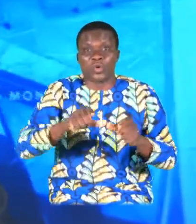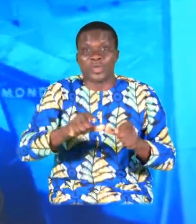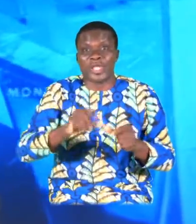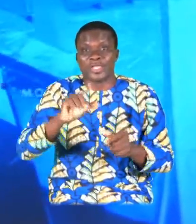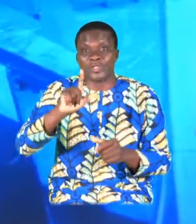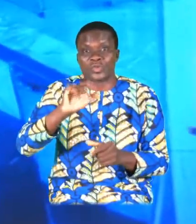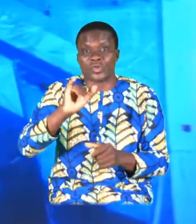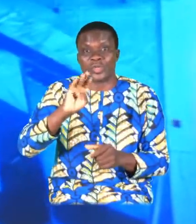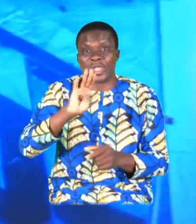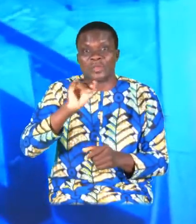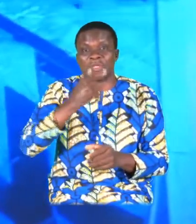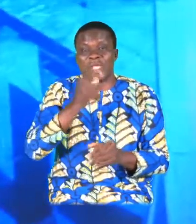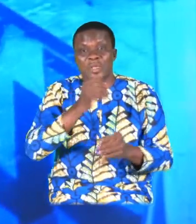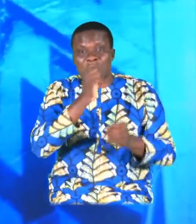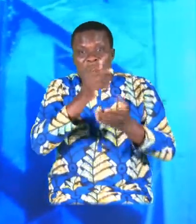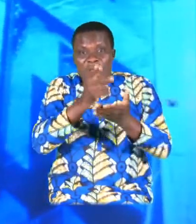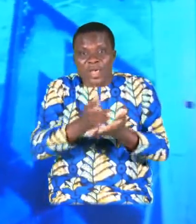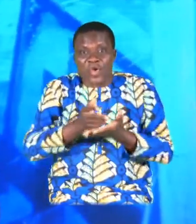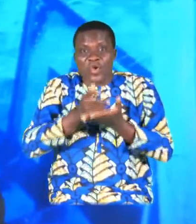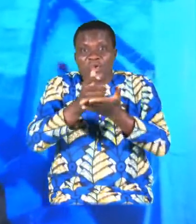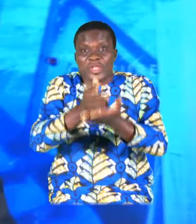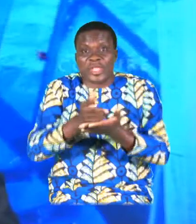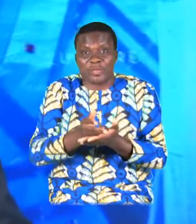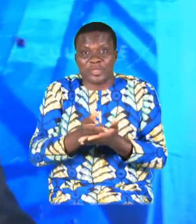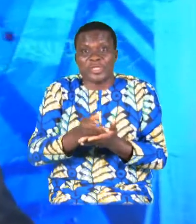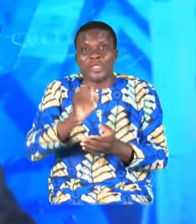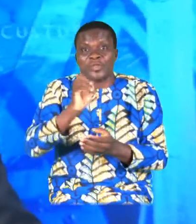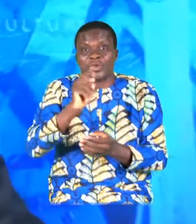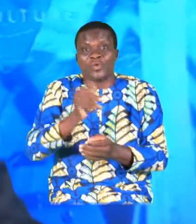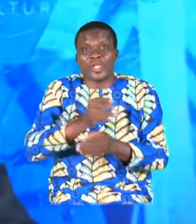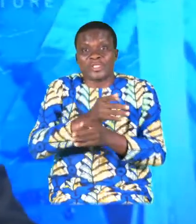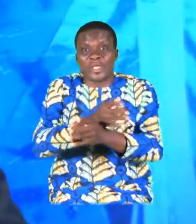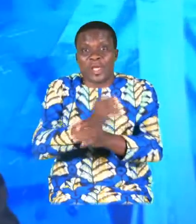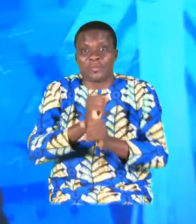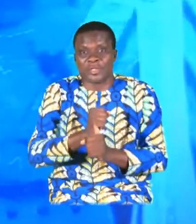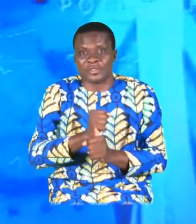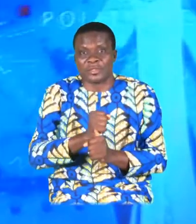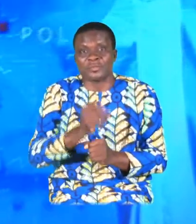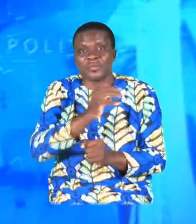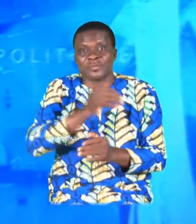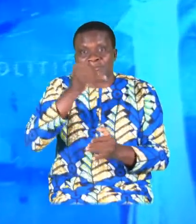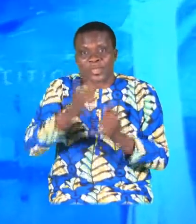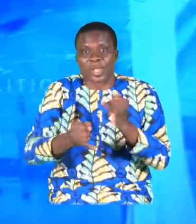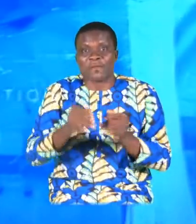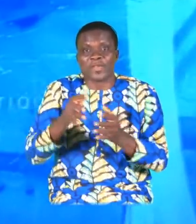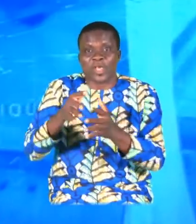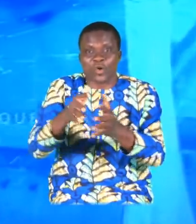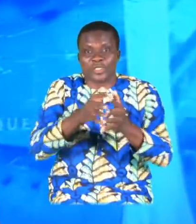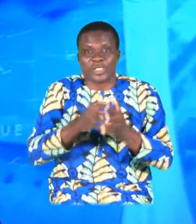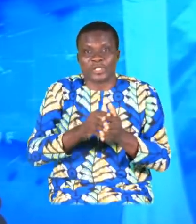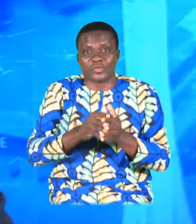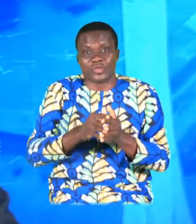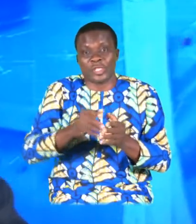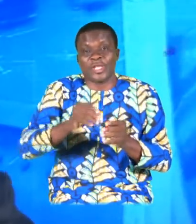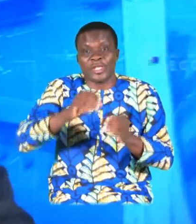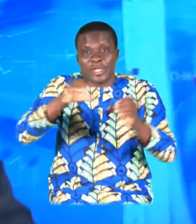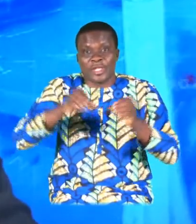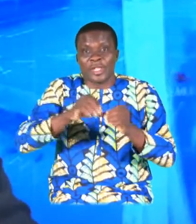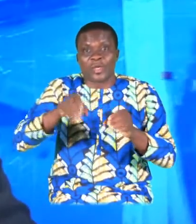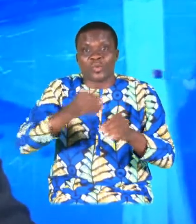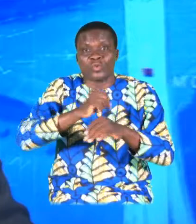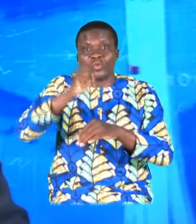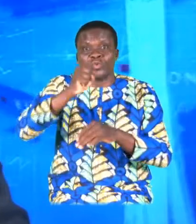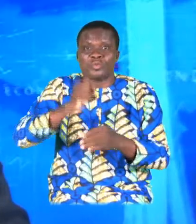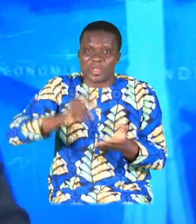Libye par un navire humanitaire de l'ONG allemande Sea-Watch. Et enfin, aux États-Unis, la Cour suprême valide